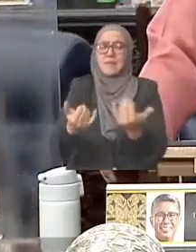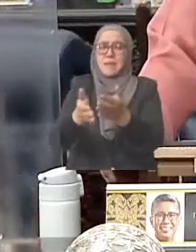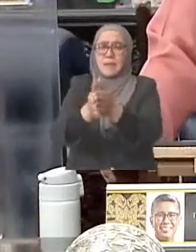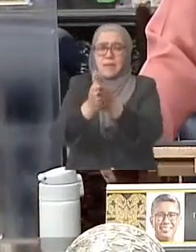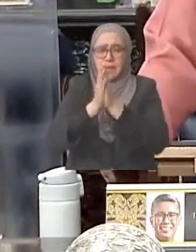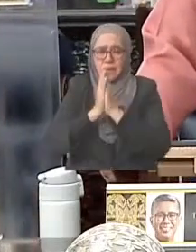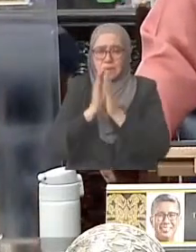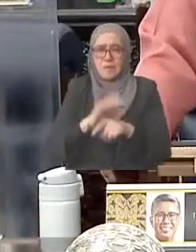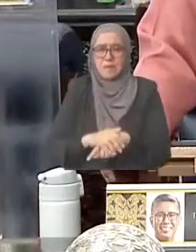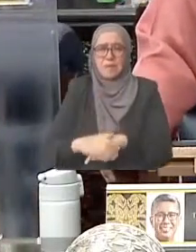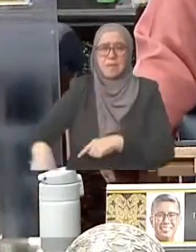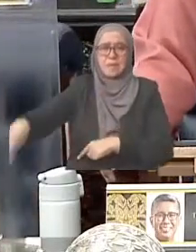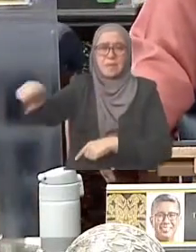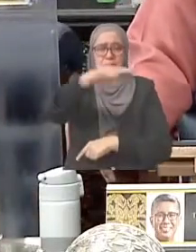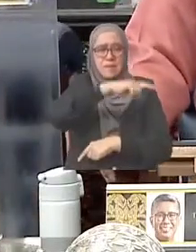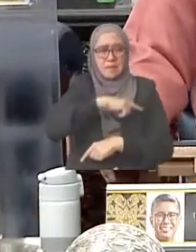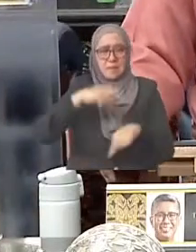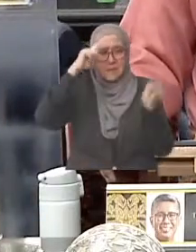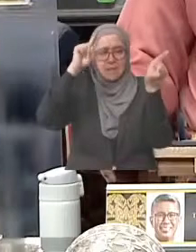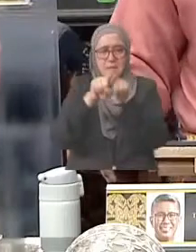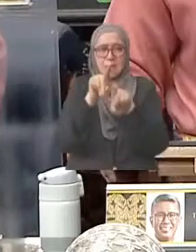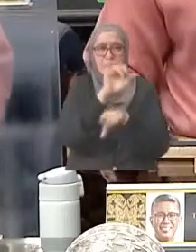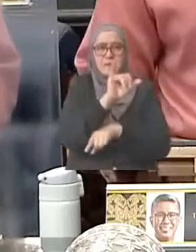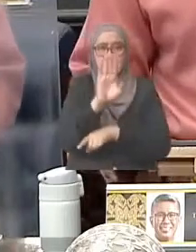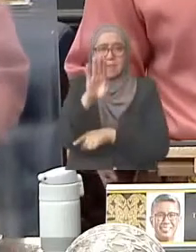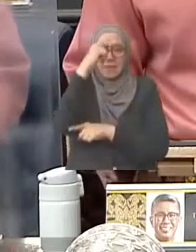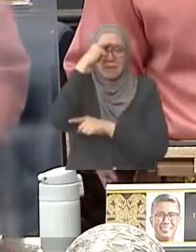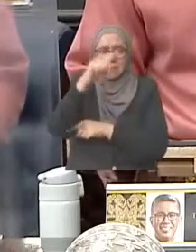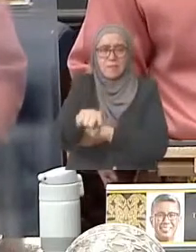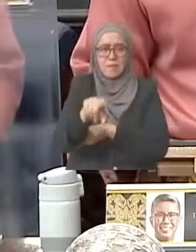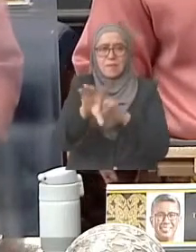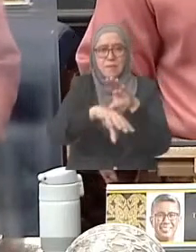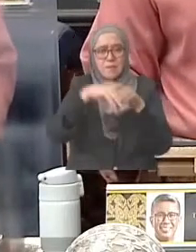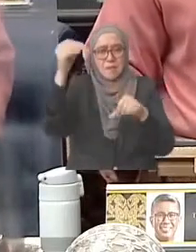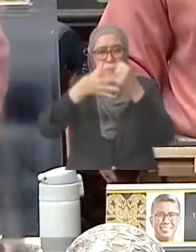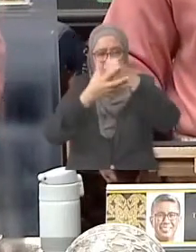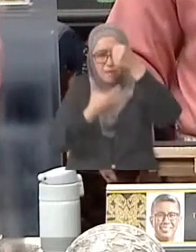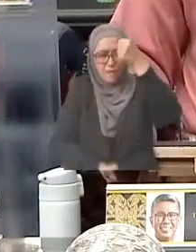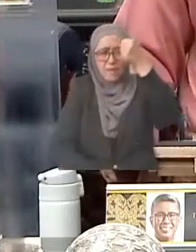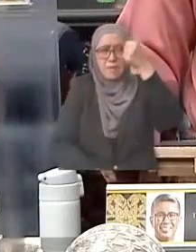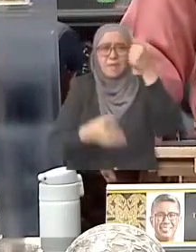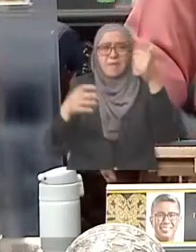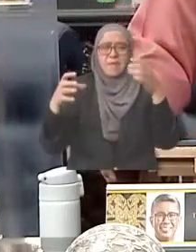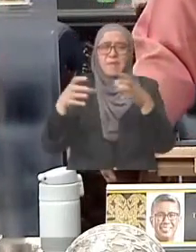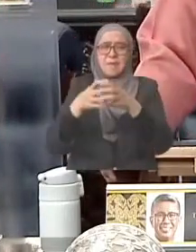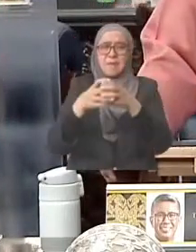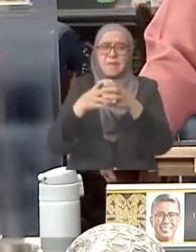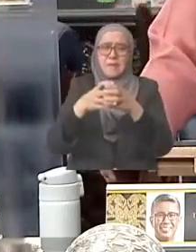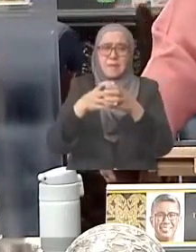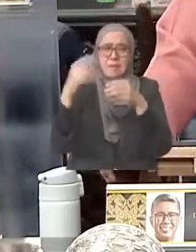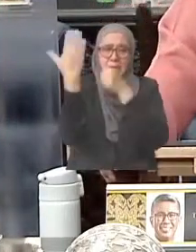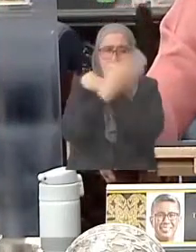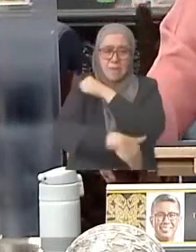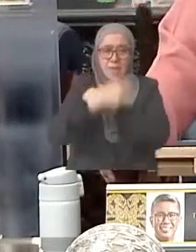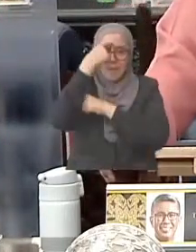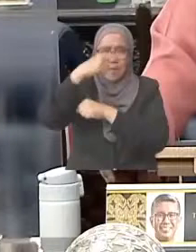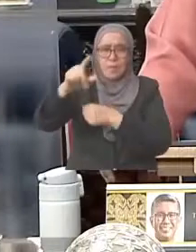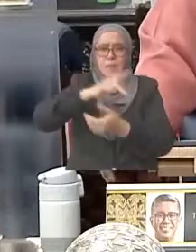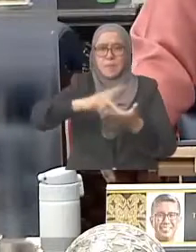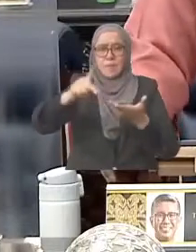meluluskan pindahan atau untuk membenarkan kegunaan dana kumpulan uang amanah negara bagi membiayai perolehan teksinfest